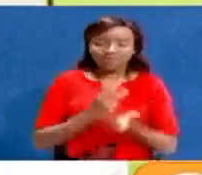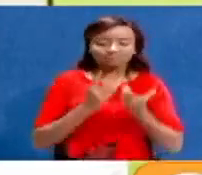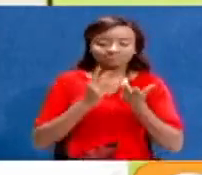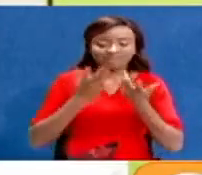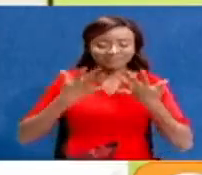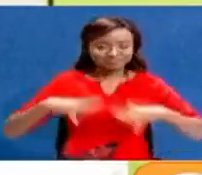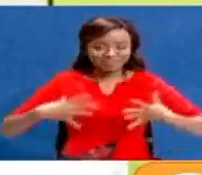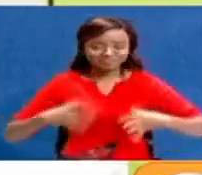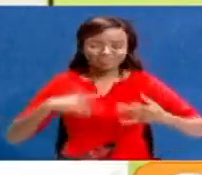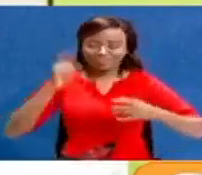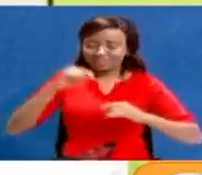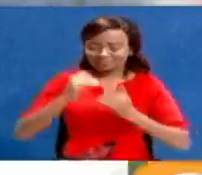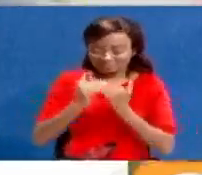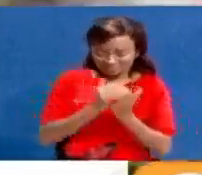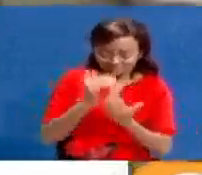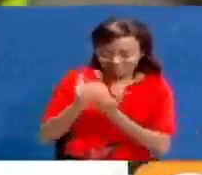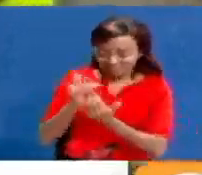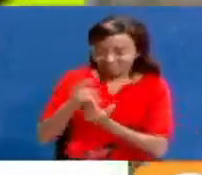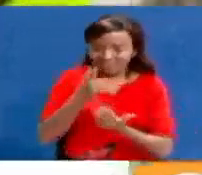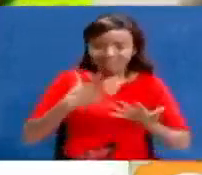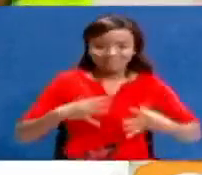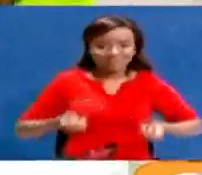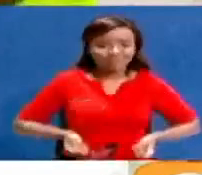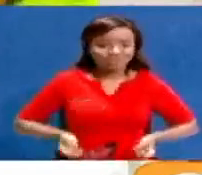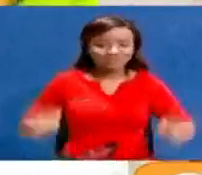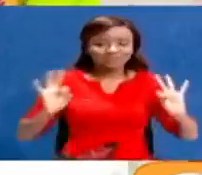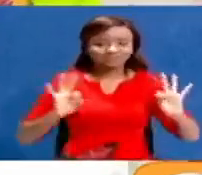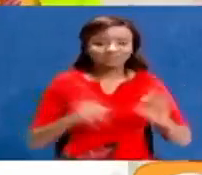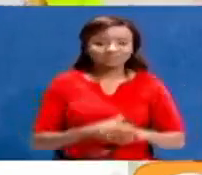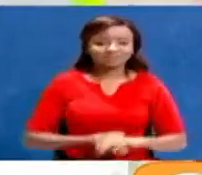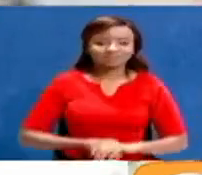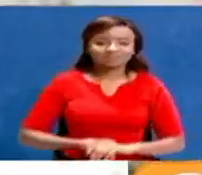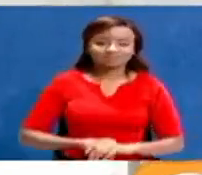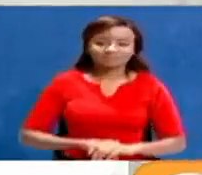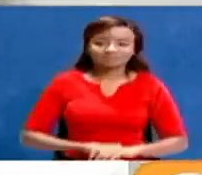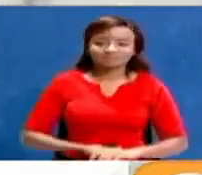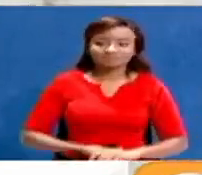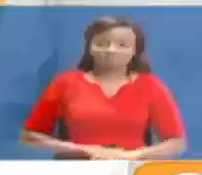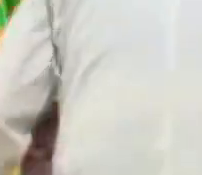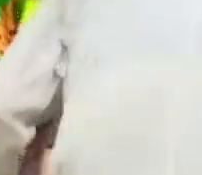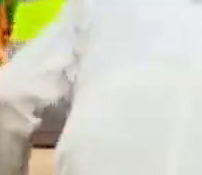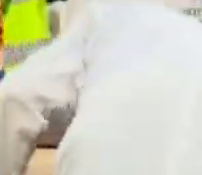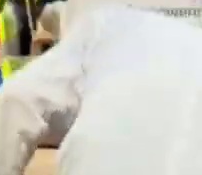tujali ule ambao hana uwezo. Elfas Lagat, Runinga Citizen, Nairobi.